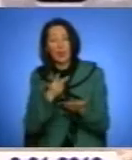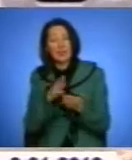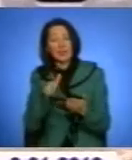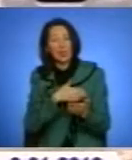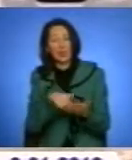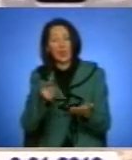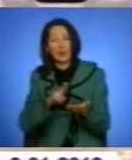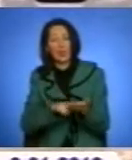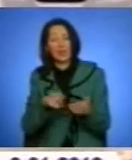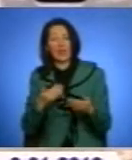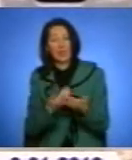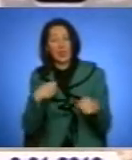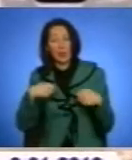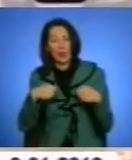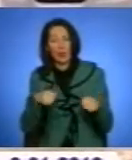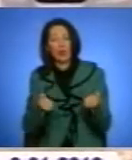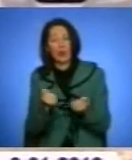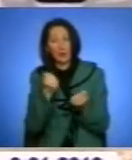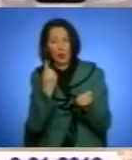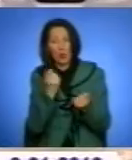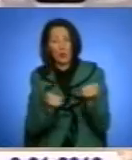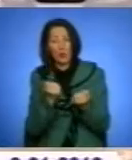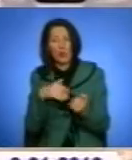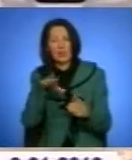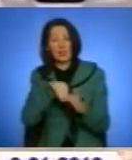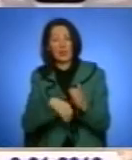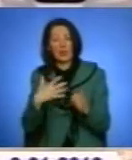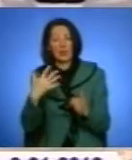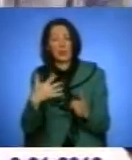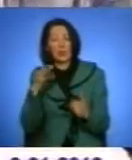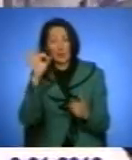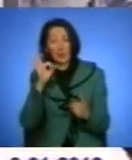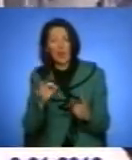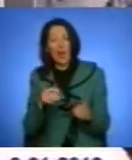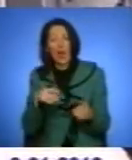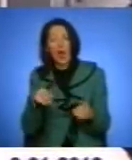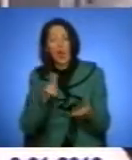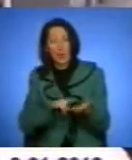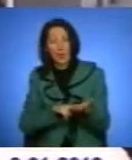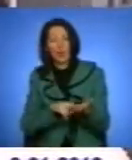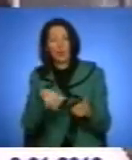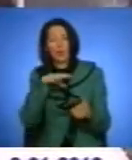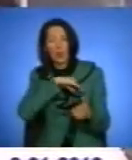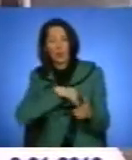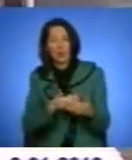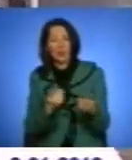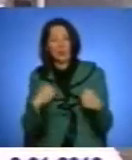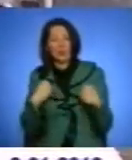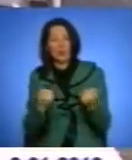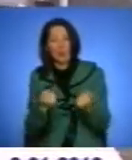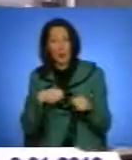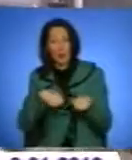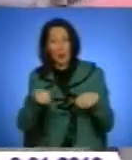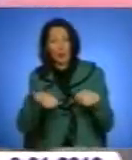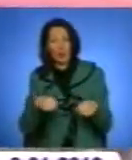одного автомобіля і введення 5% податку на доходи від продажу або обміну двох і більше автомобілів.